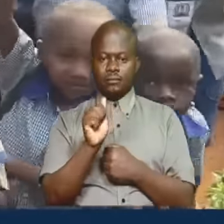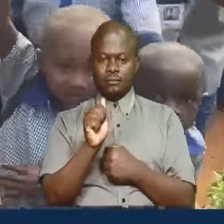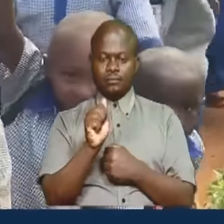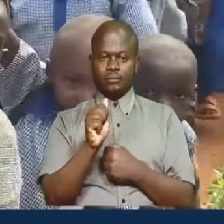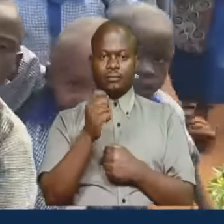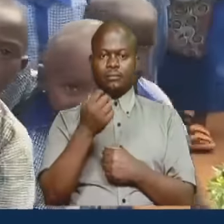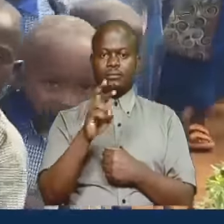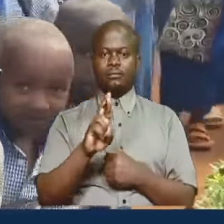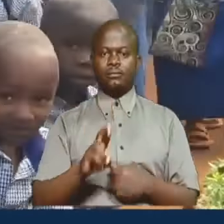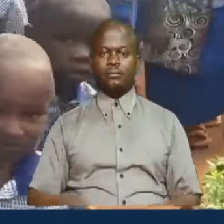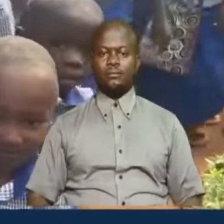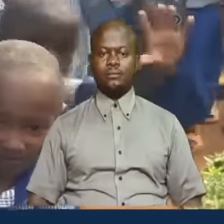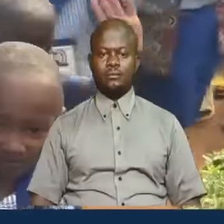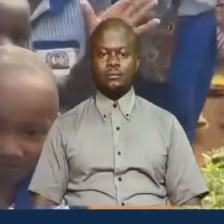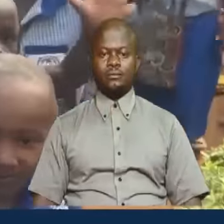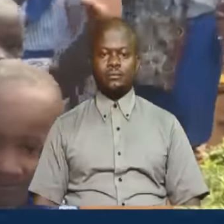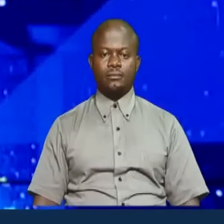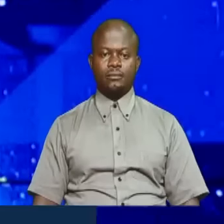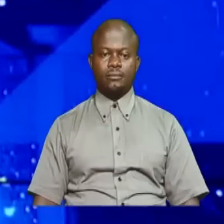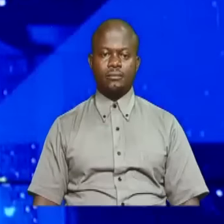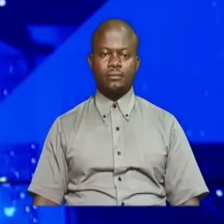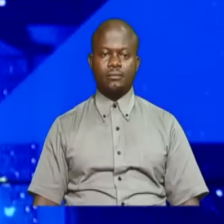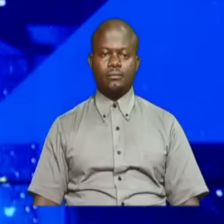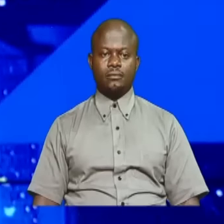Televiziyo Rwanda.